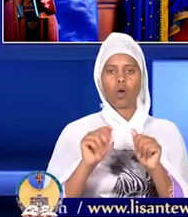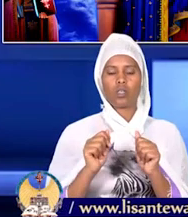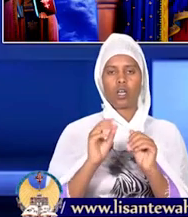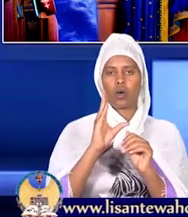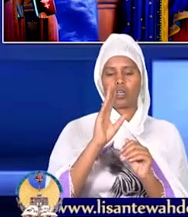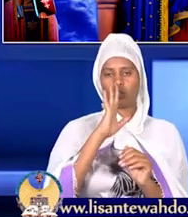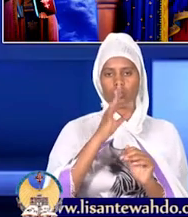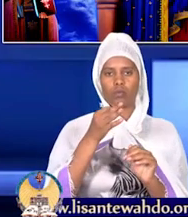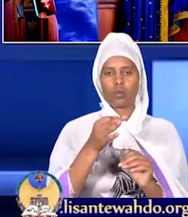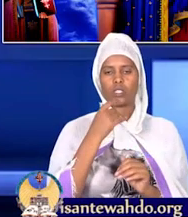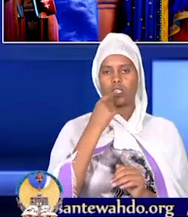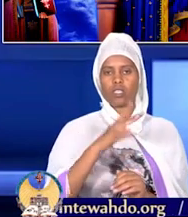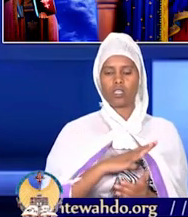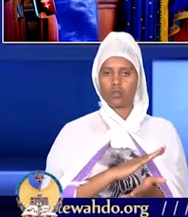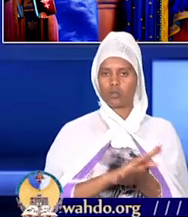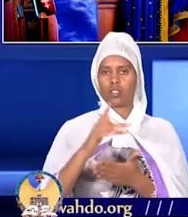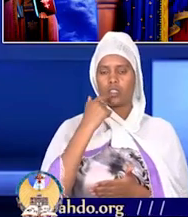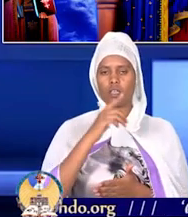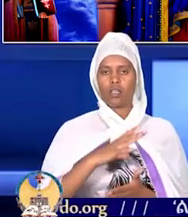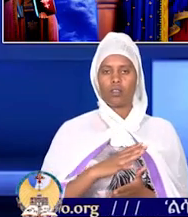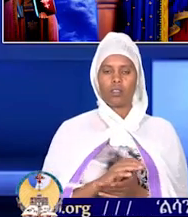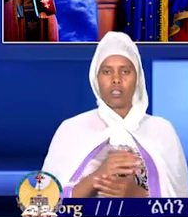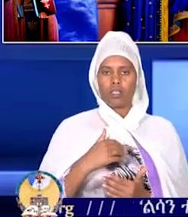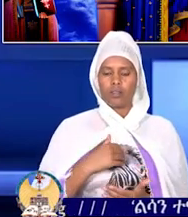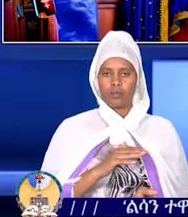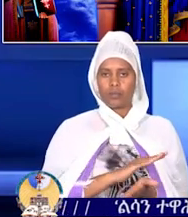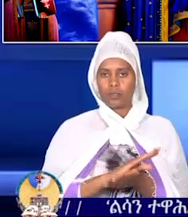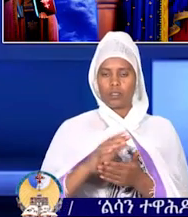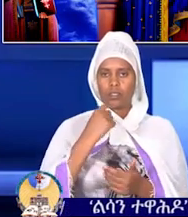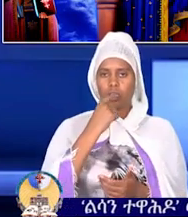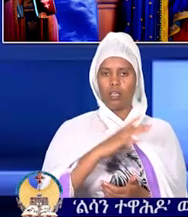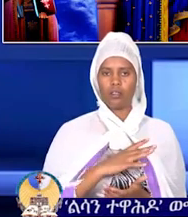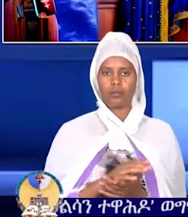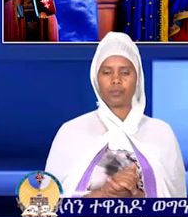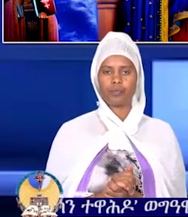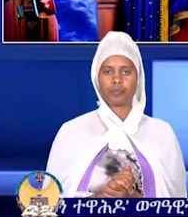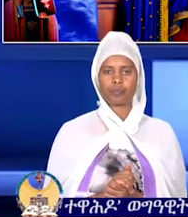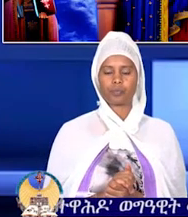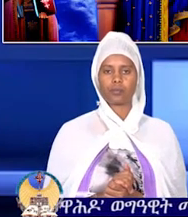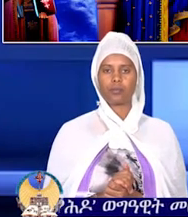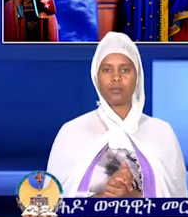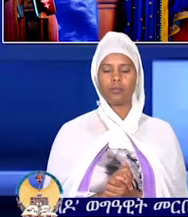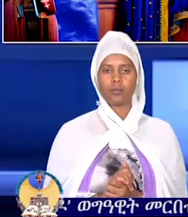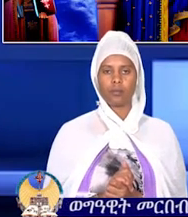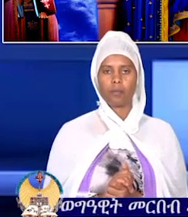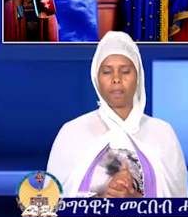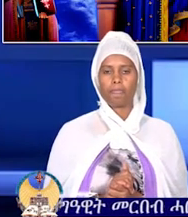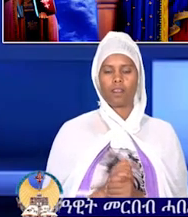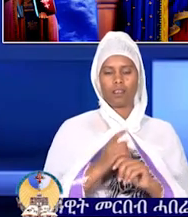كين مخانو هاريا قدس بأولوس نتسيرو نجيرنا اللو أنا تسيرو قليتس إلنا